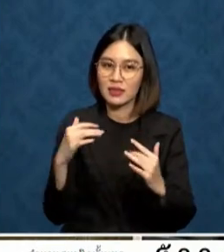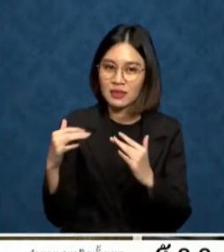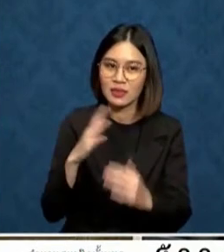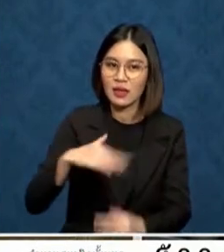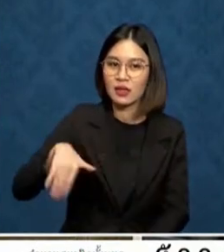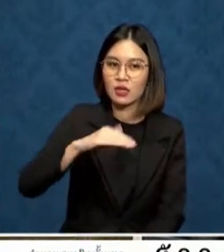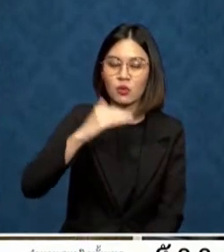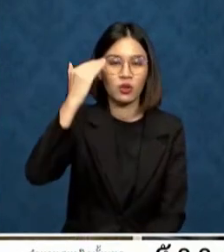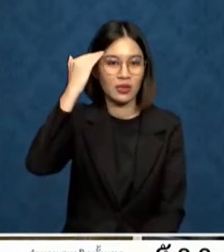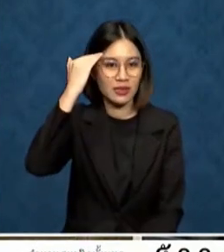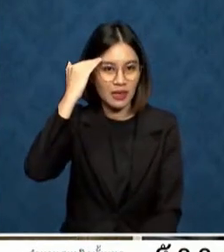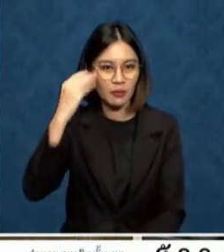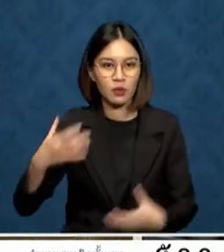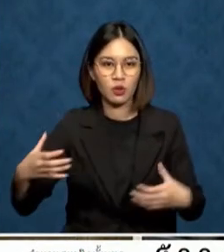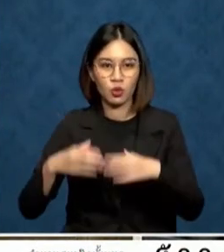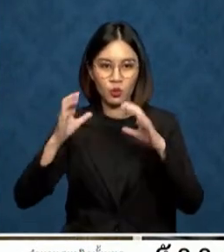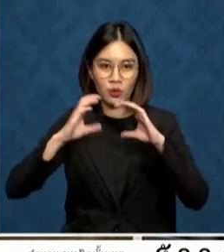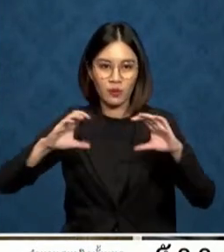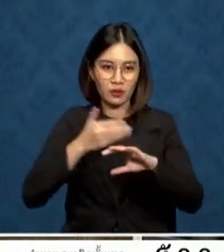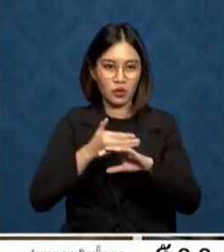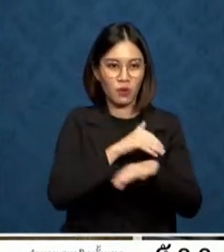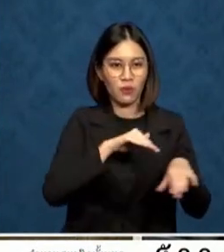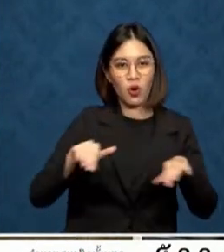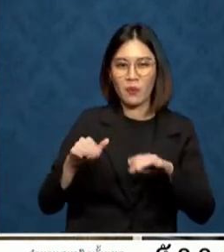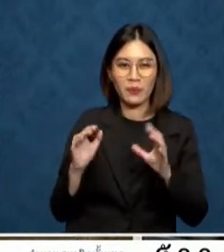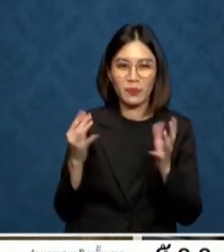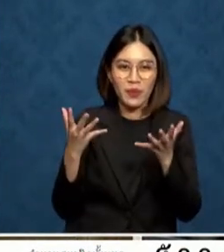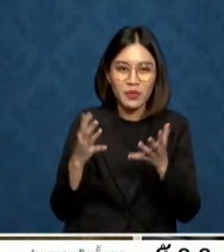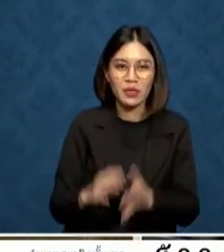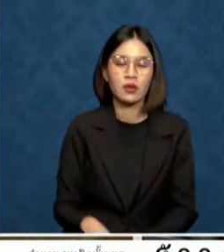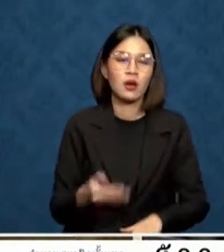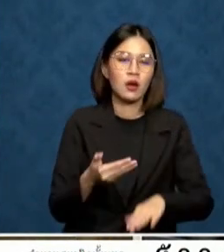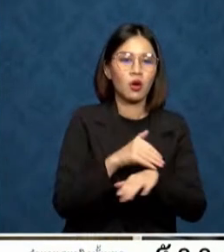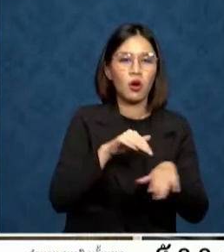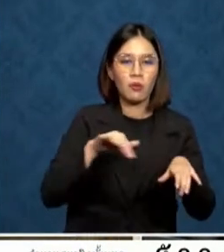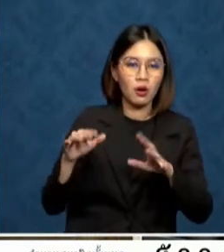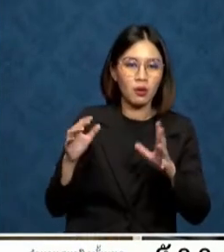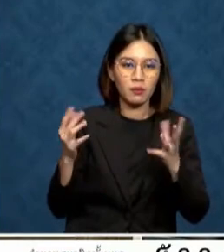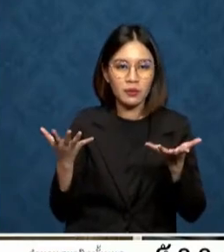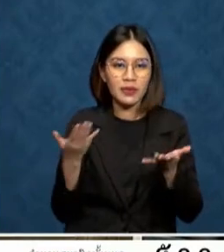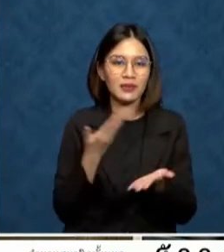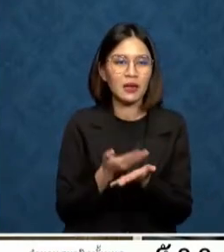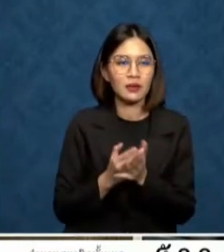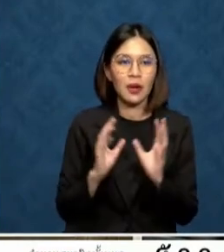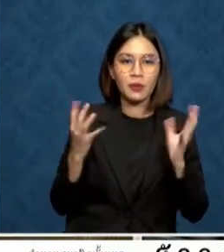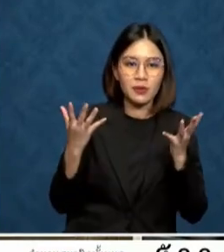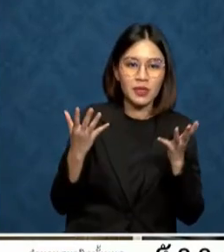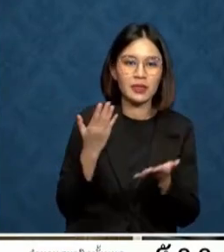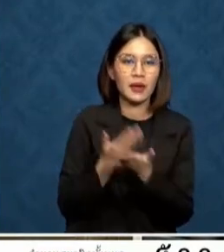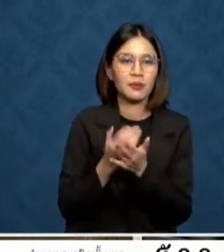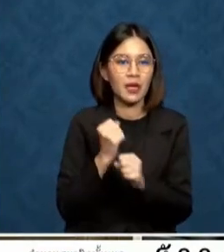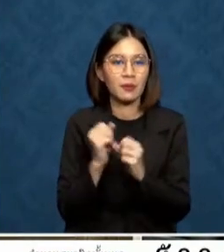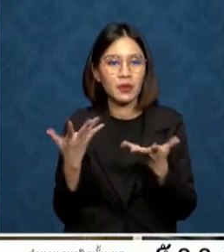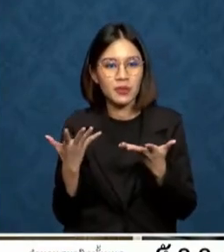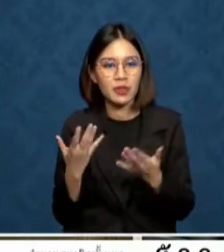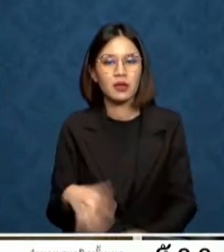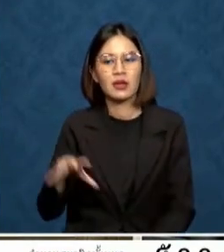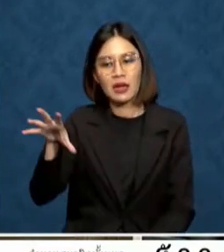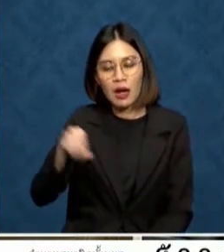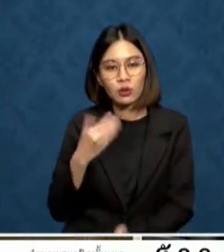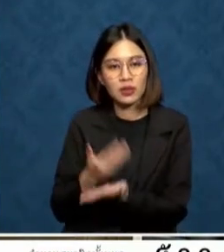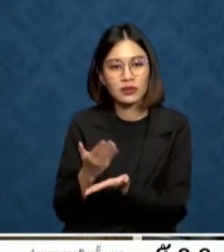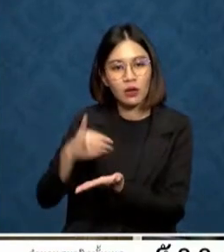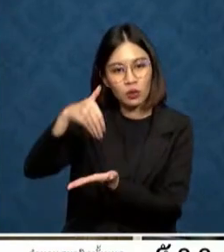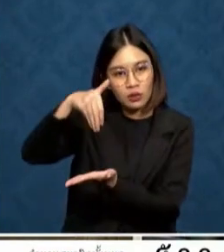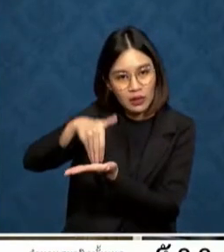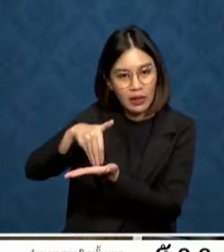ท่านได้ทราบว่ารัฐบาลไม่ได้เตรียมการบ้านมาก่อนพอท่านไม่ได้เตรียมมาก่อนเงินไม่มีงานไม่ออกท่านก็ต้องควักงบกลางและบาง